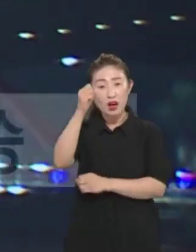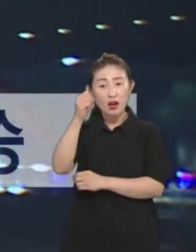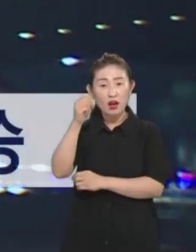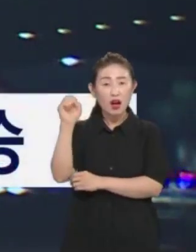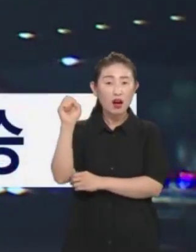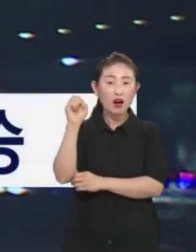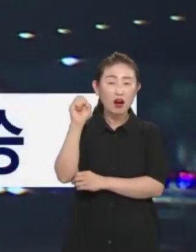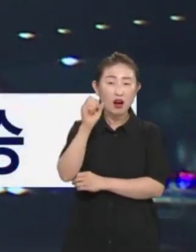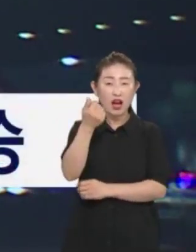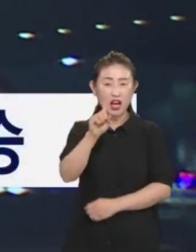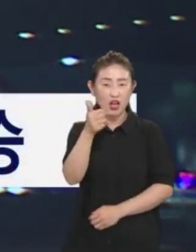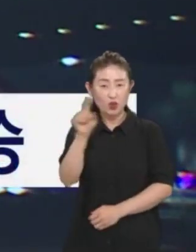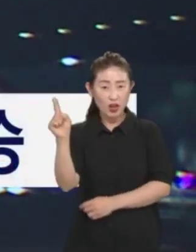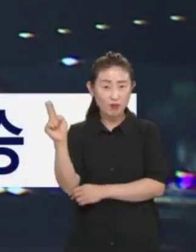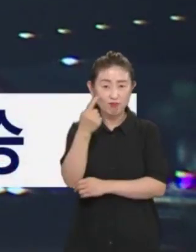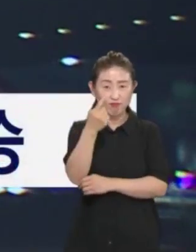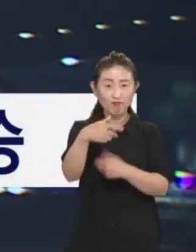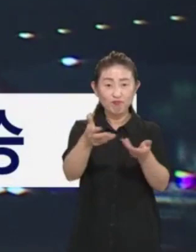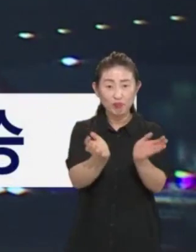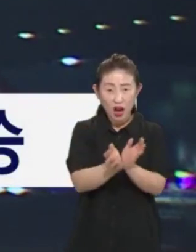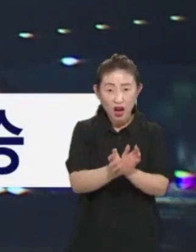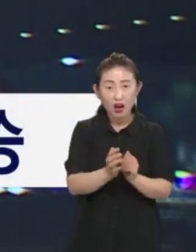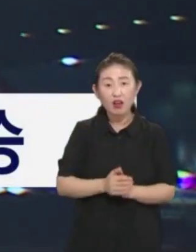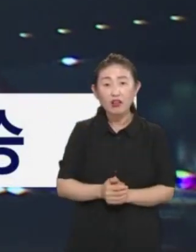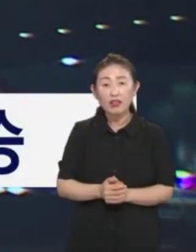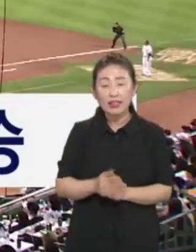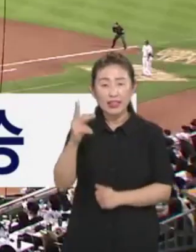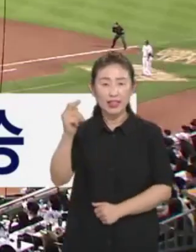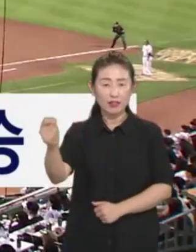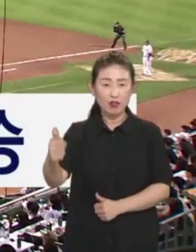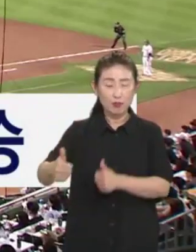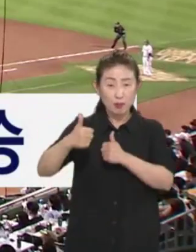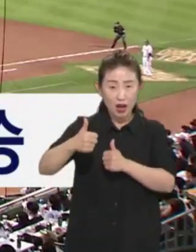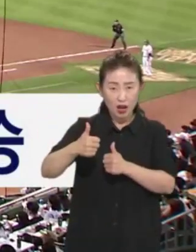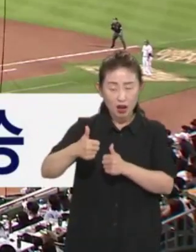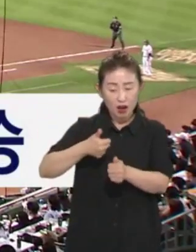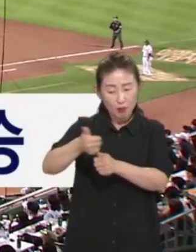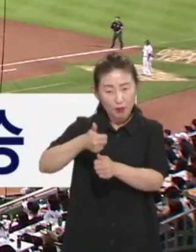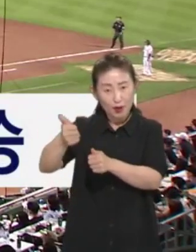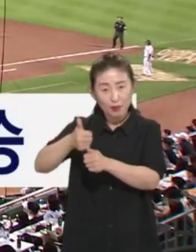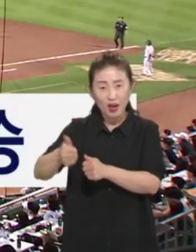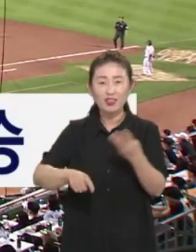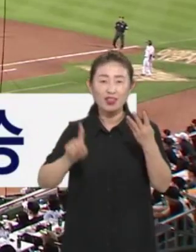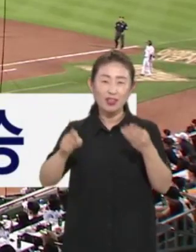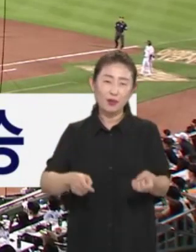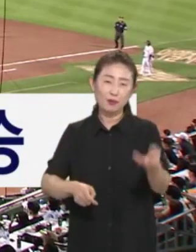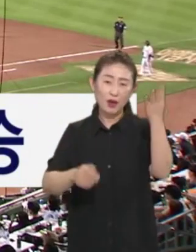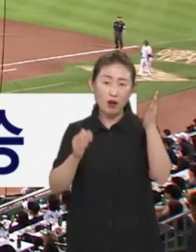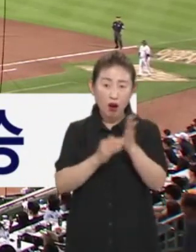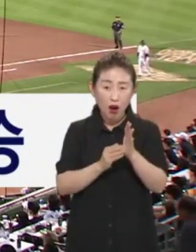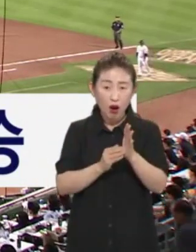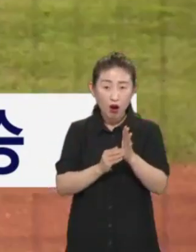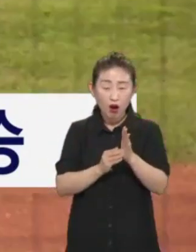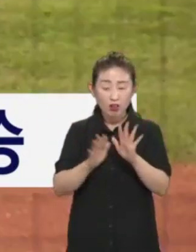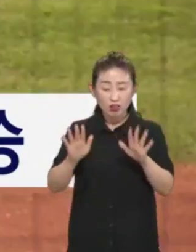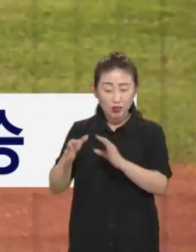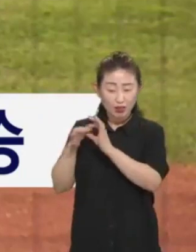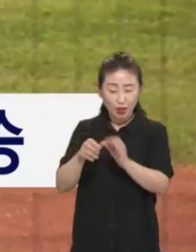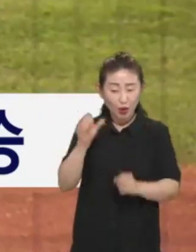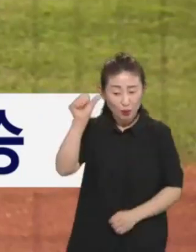프로야구 한화이글스가 KT위즈와의 주중 3연전 첫 경기에서 4-1의 승리를 거두며 1005일 만에 5연승을